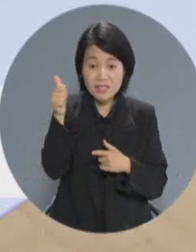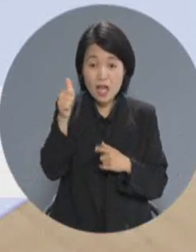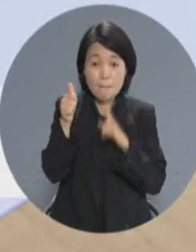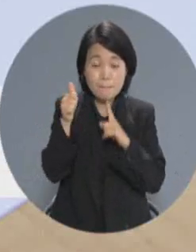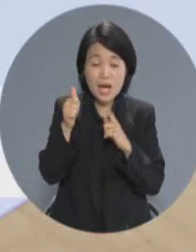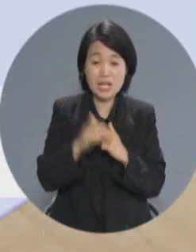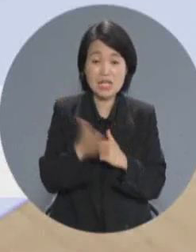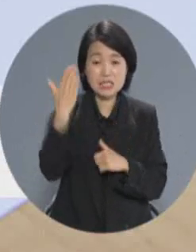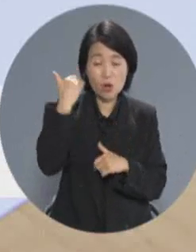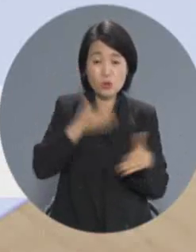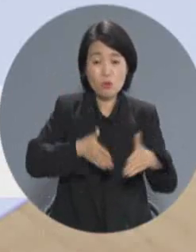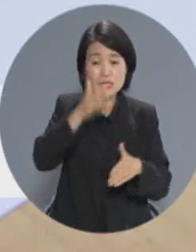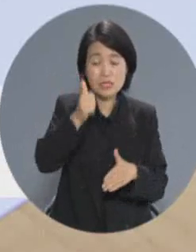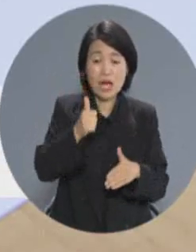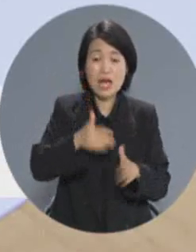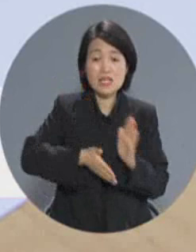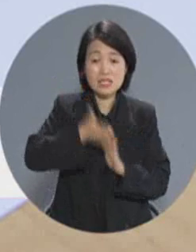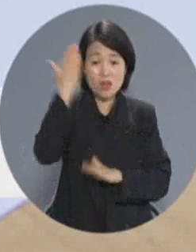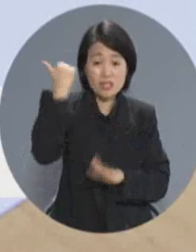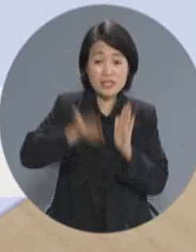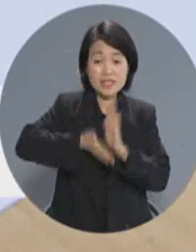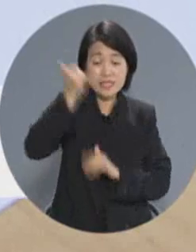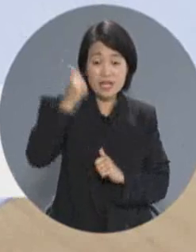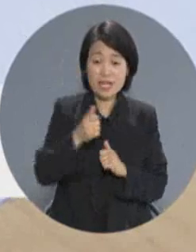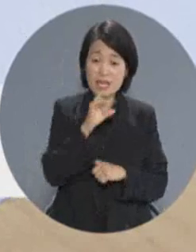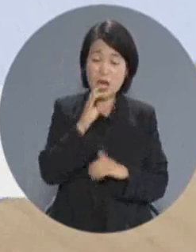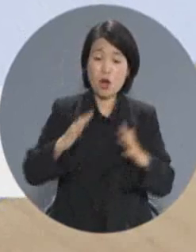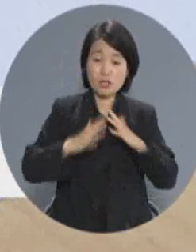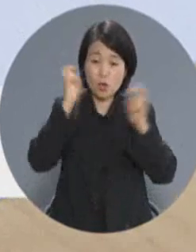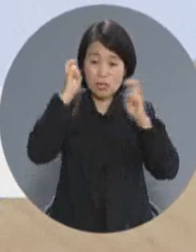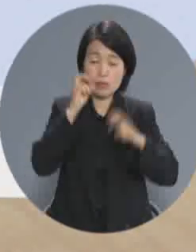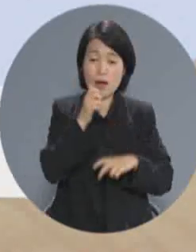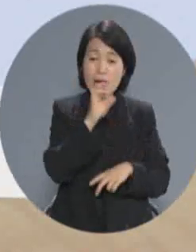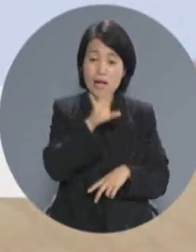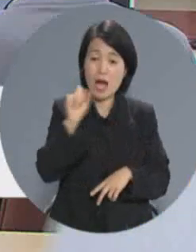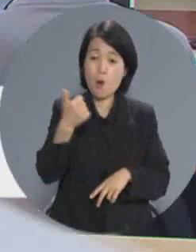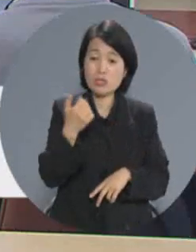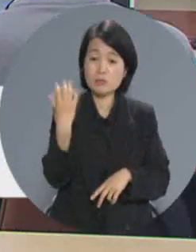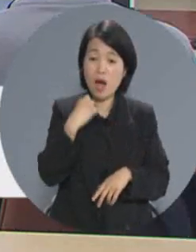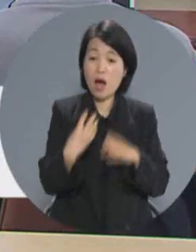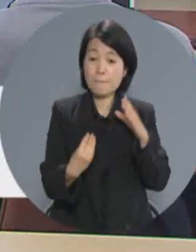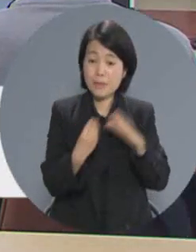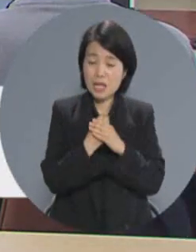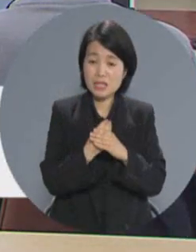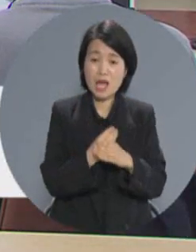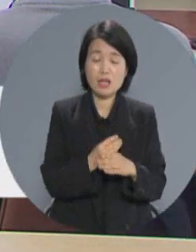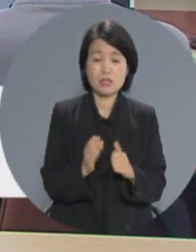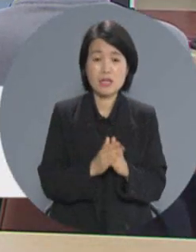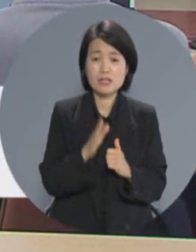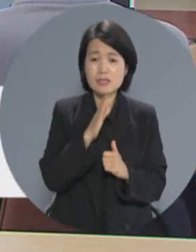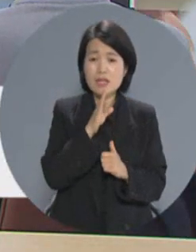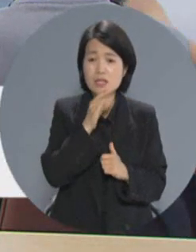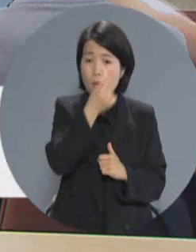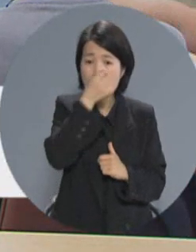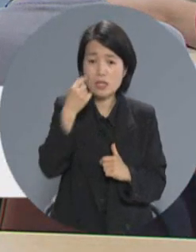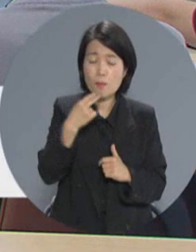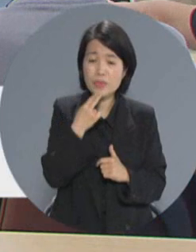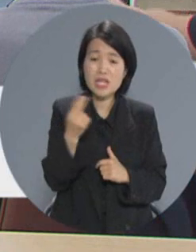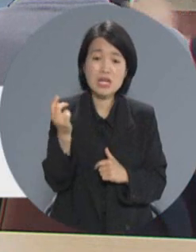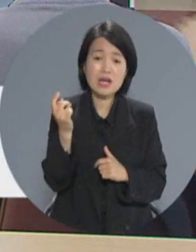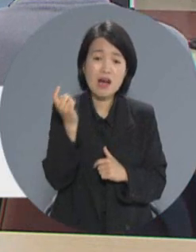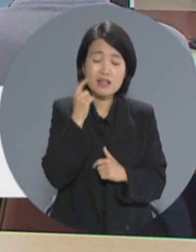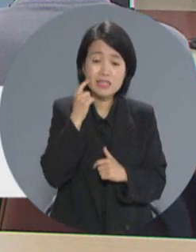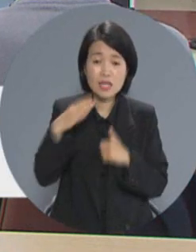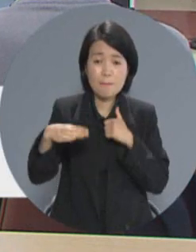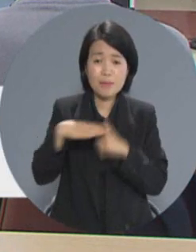도지사와 시장들이 건설사로부터 50억 원씩을 챙겼다는 취지의 발언을 하는 등 사실무근의 정치 공작을 했다며